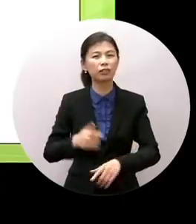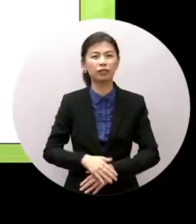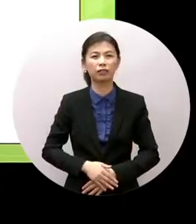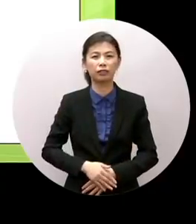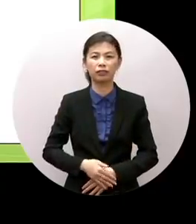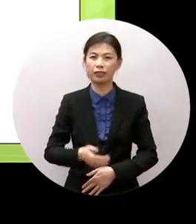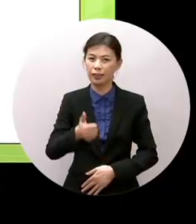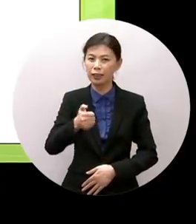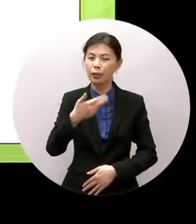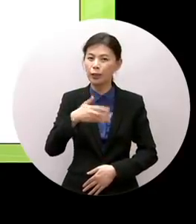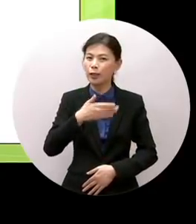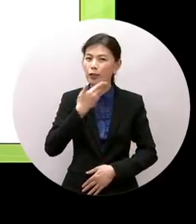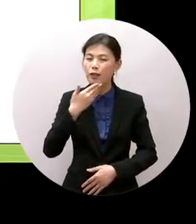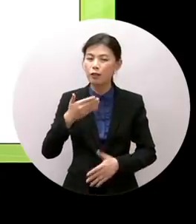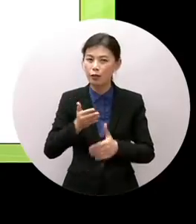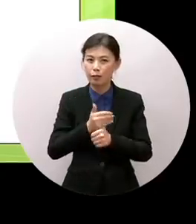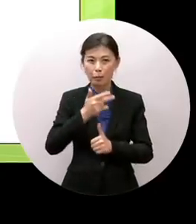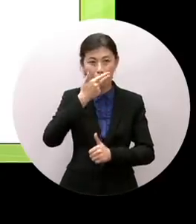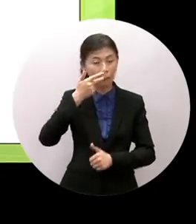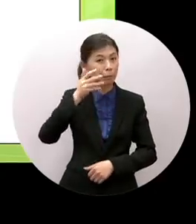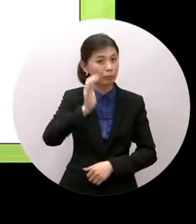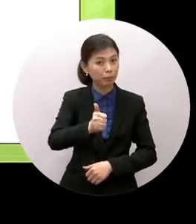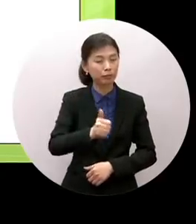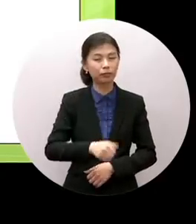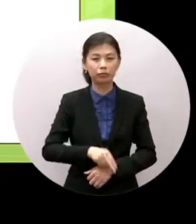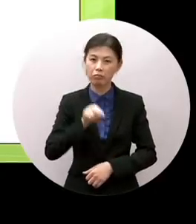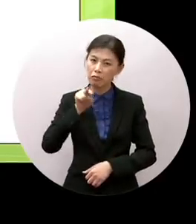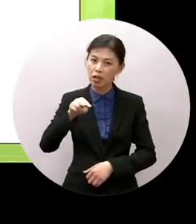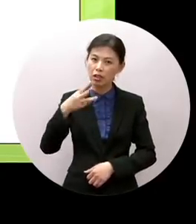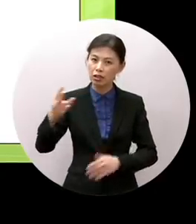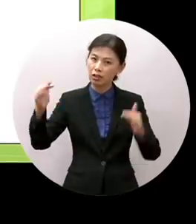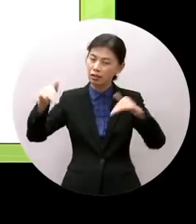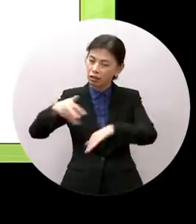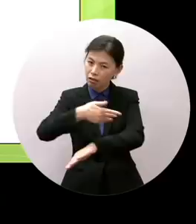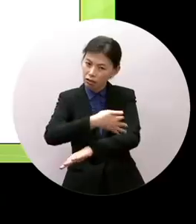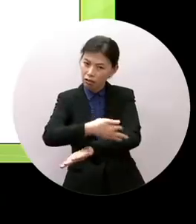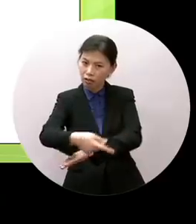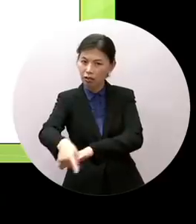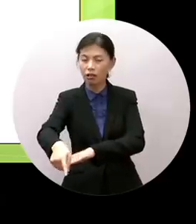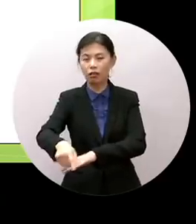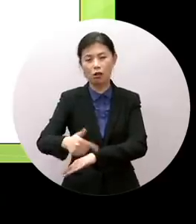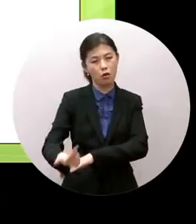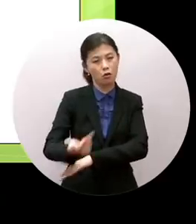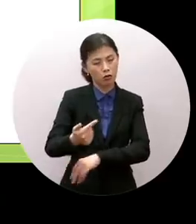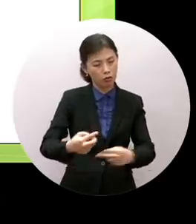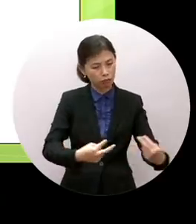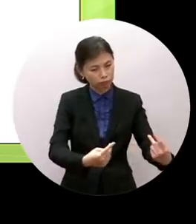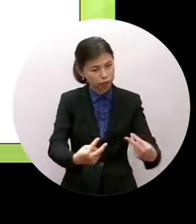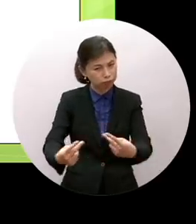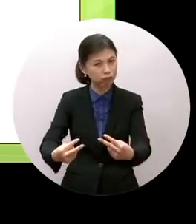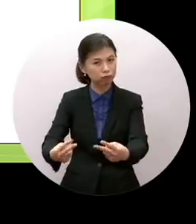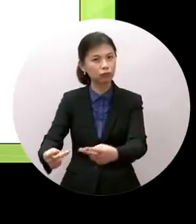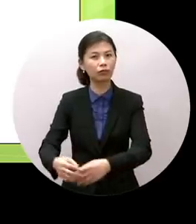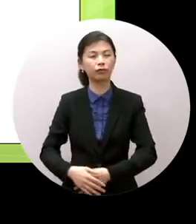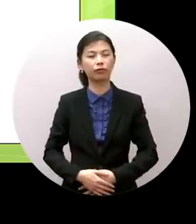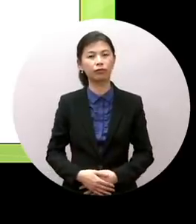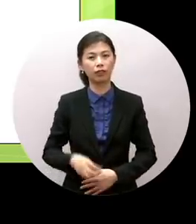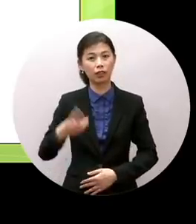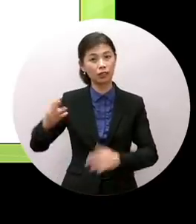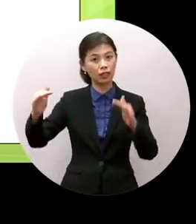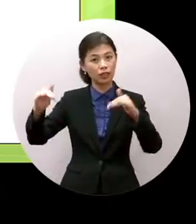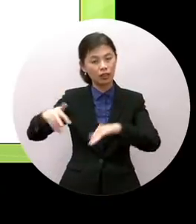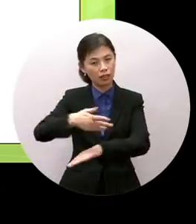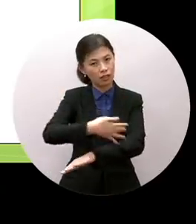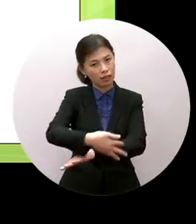感谢咱的水利署、咱的赖署长，会当讲看到讲三峡河这个所在爱赶紧来做整治，因为毕竟三峡